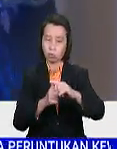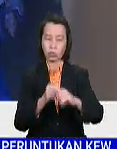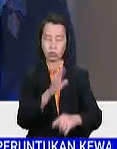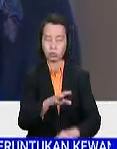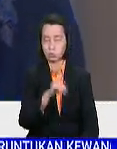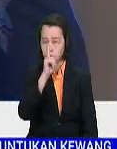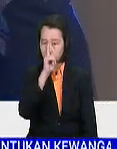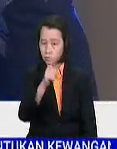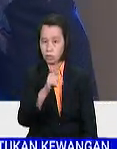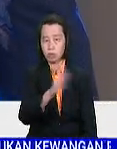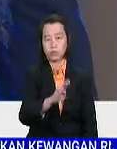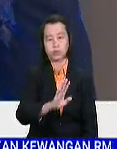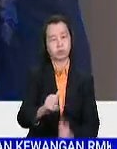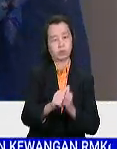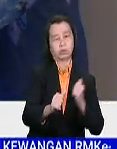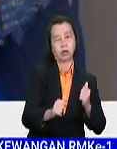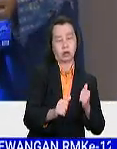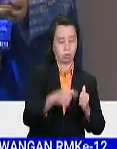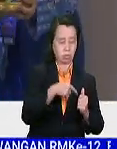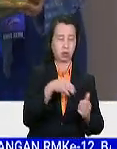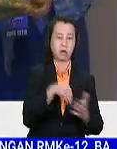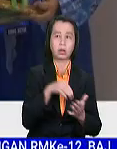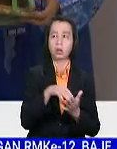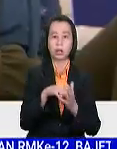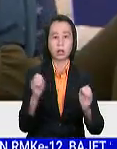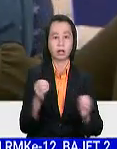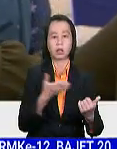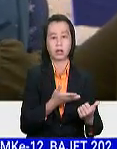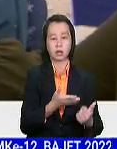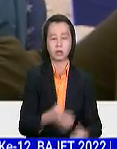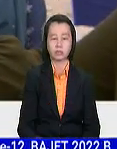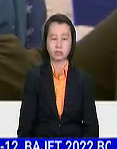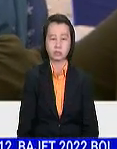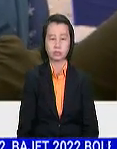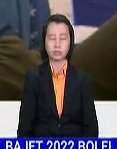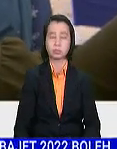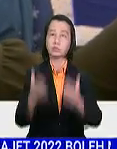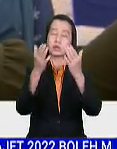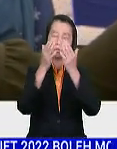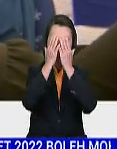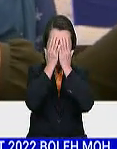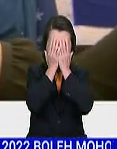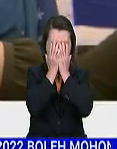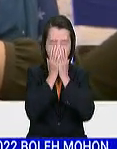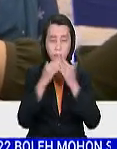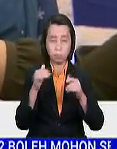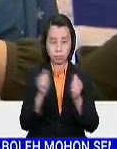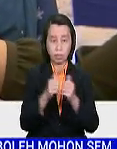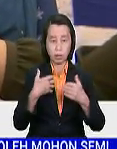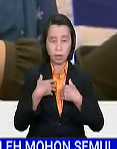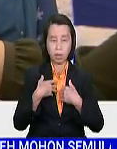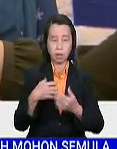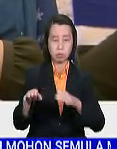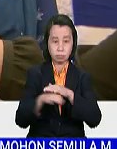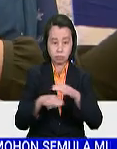adalah memastikan murid tidak ketinggalan dalam pembelajaran Alhamdulillah dengan anugerah segini sedikit